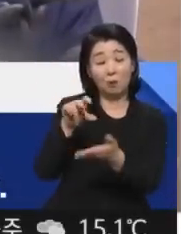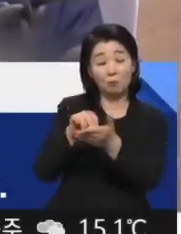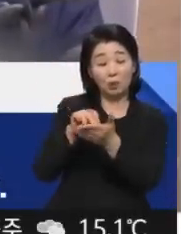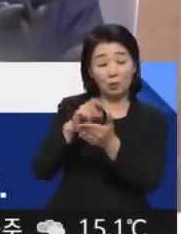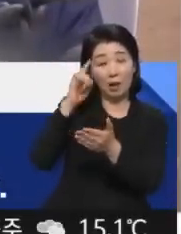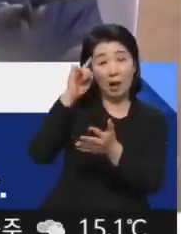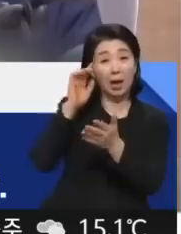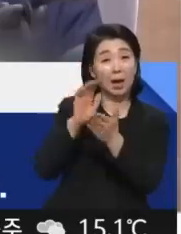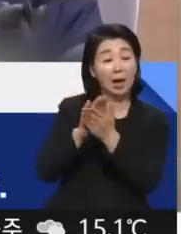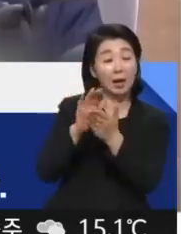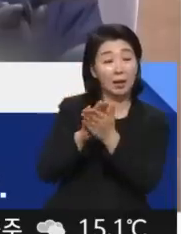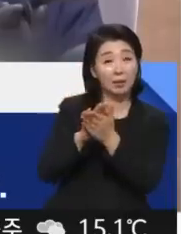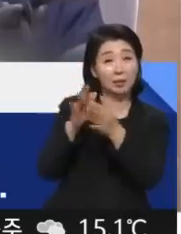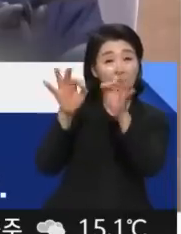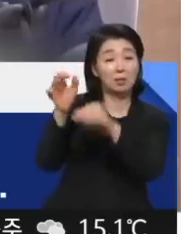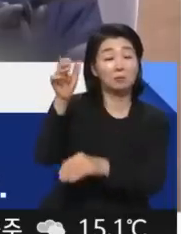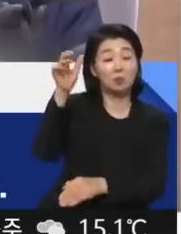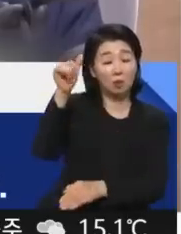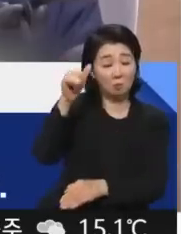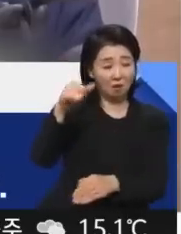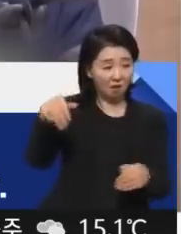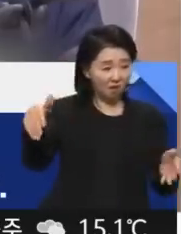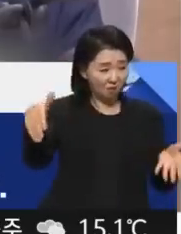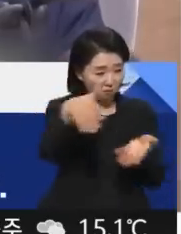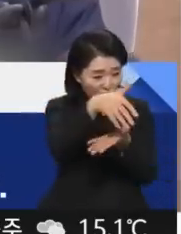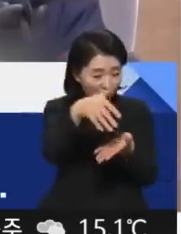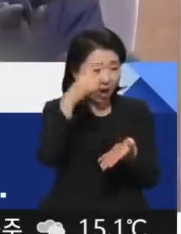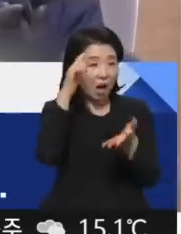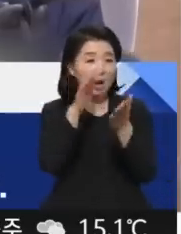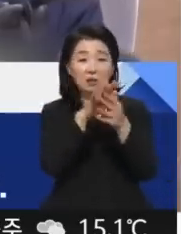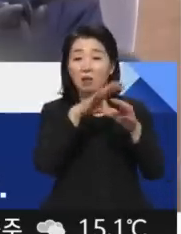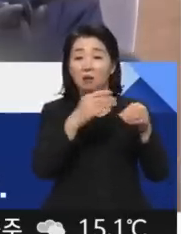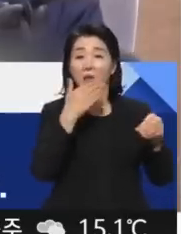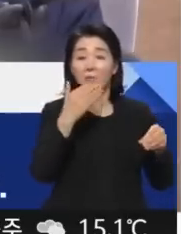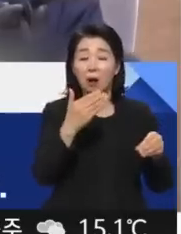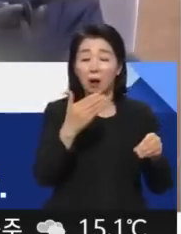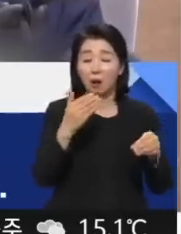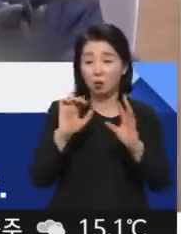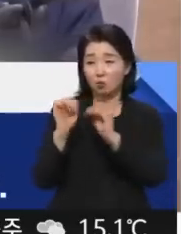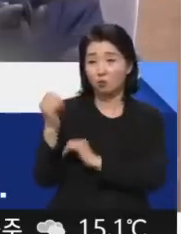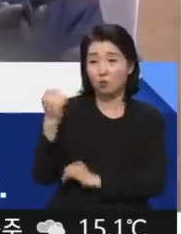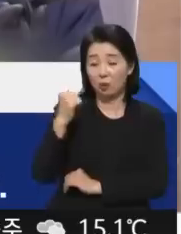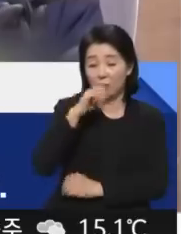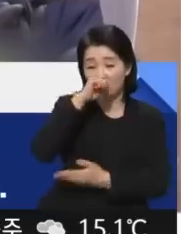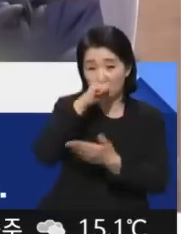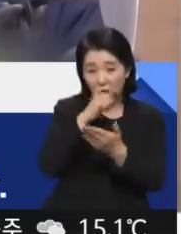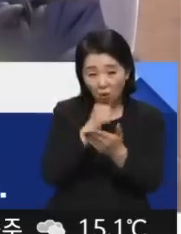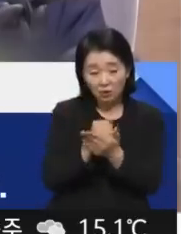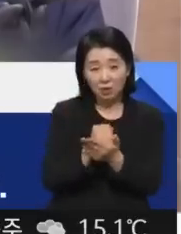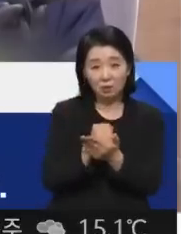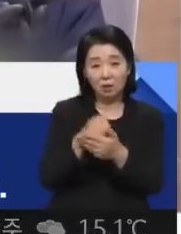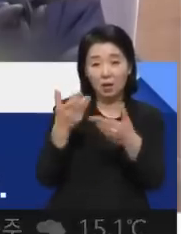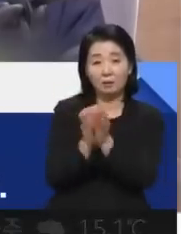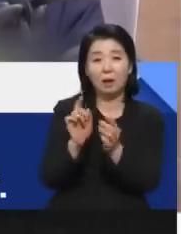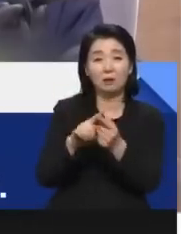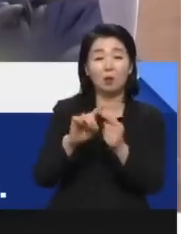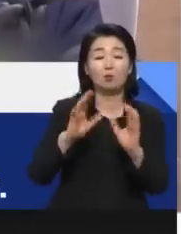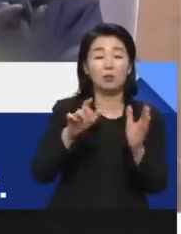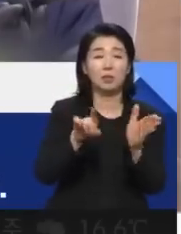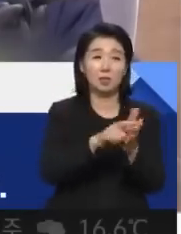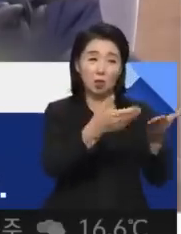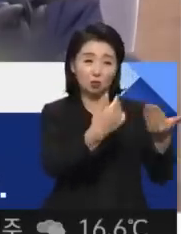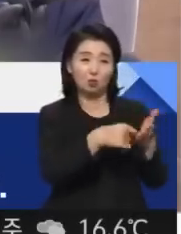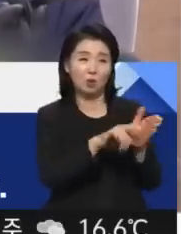김기현 대표가 해결해야 된다고 생각합니다. 네. 그래서 우리 당이 정상적인 정당으로 일어나서 네. 국민들의 신뢰를 받을 수 있도록 네.